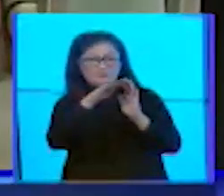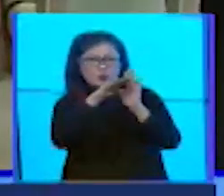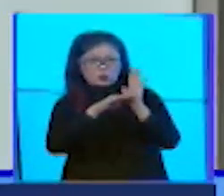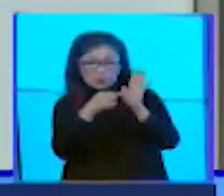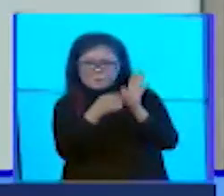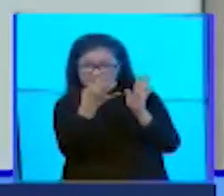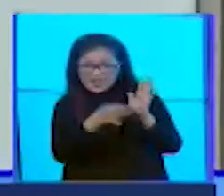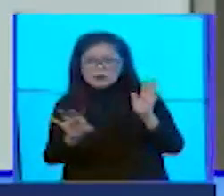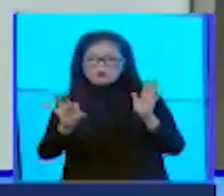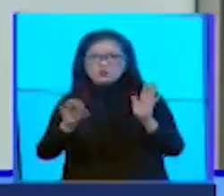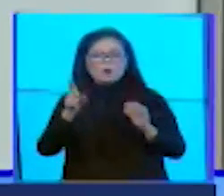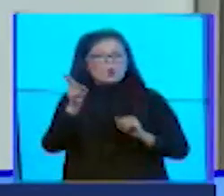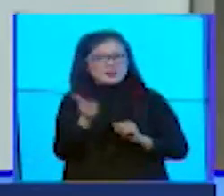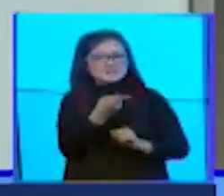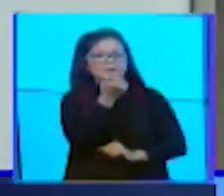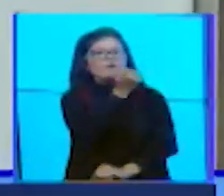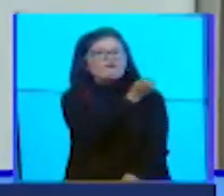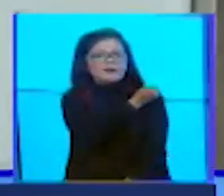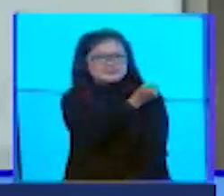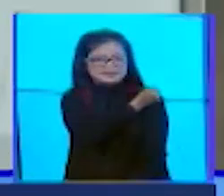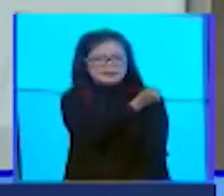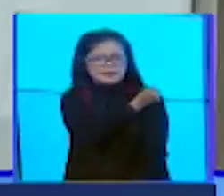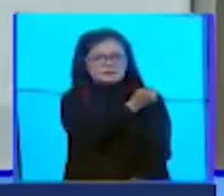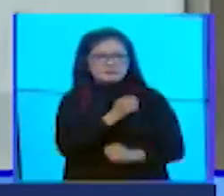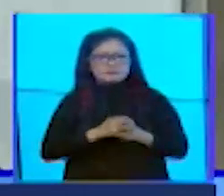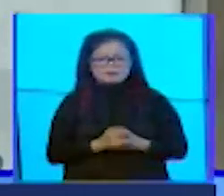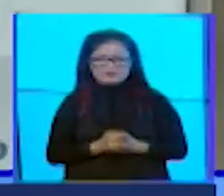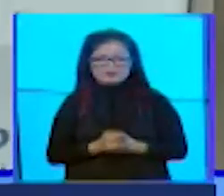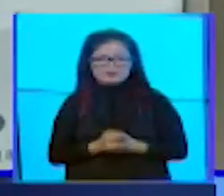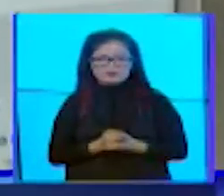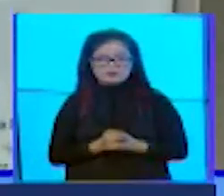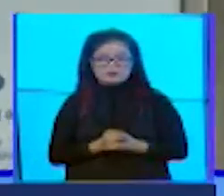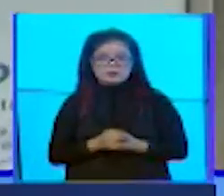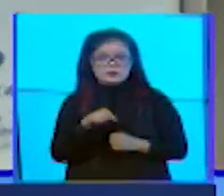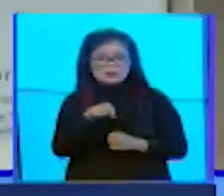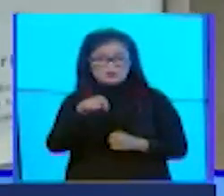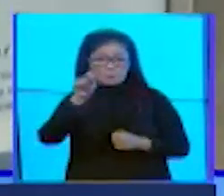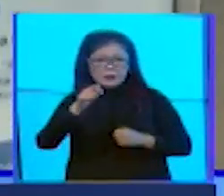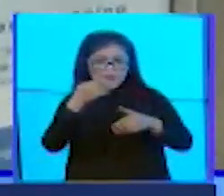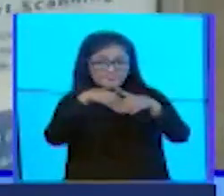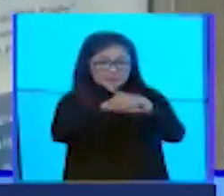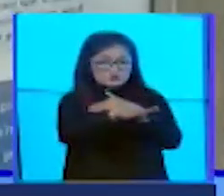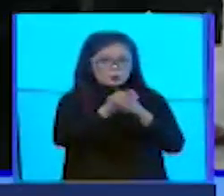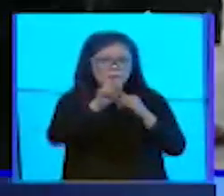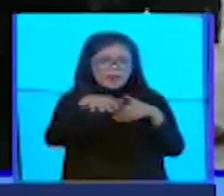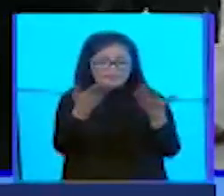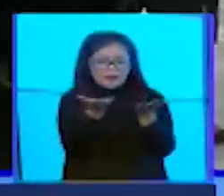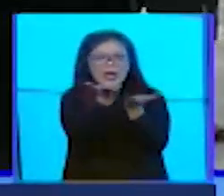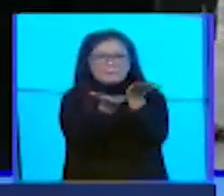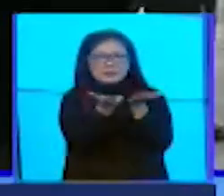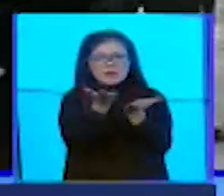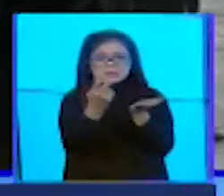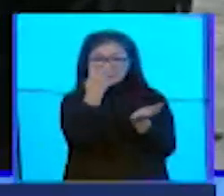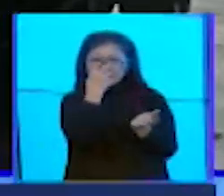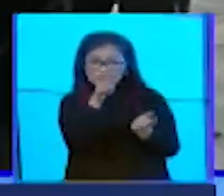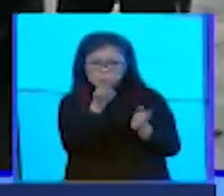vaksinasi, yang pemeriksaannya harus melalui aplikasi Peduli Lindungi. Nah, dari hasil